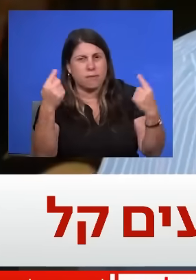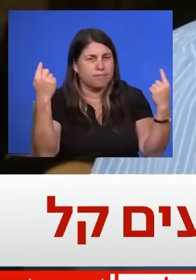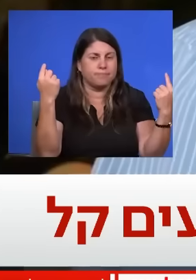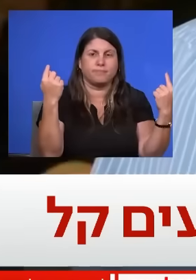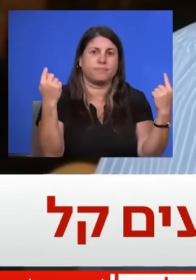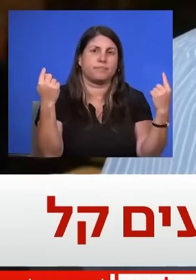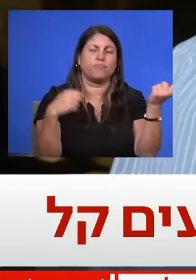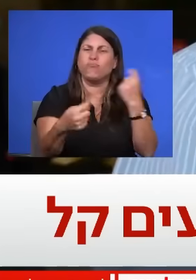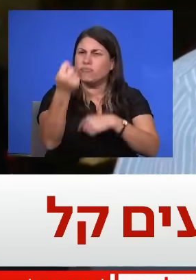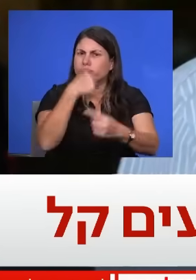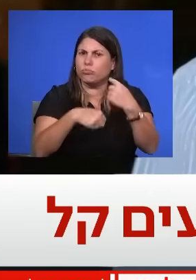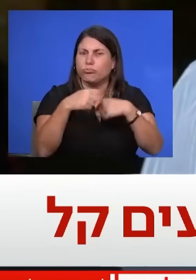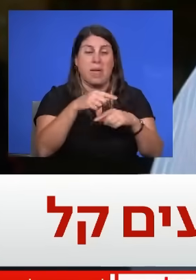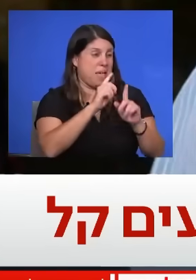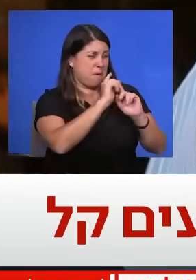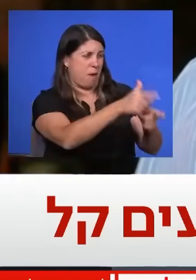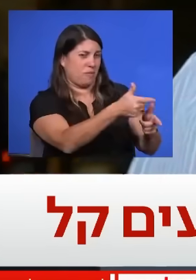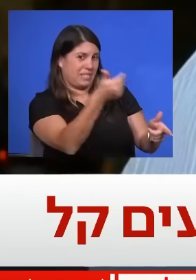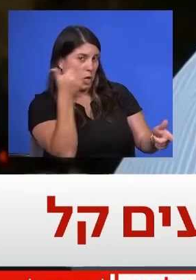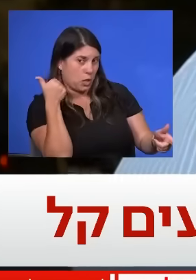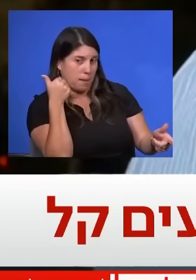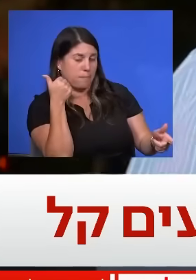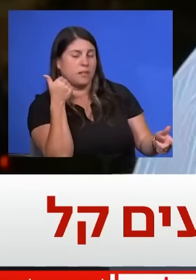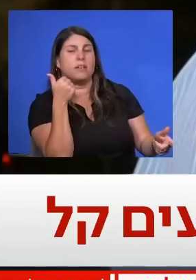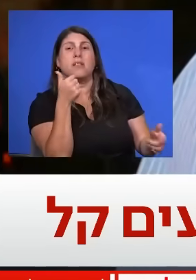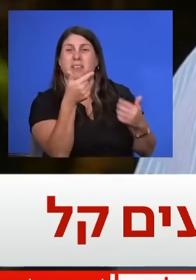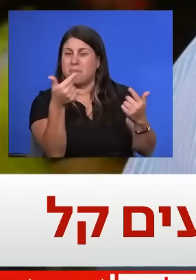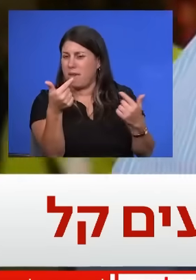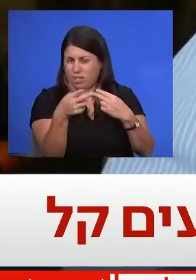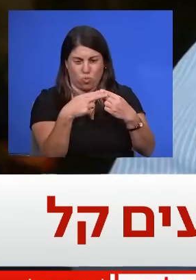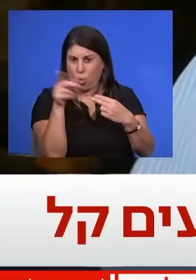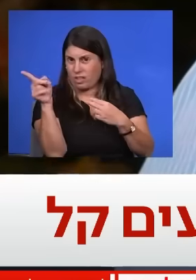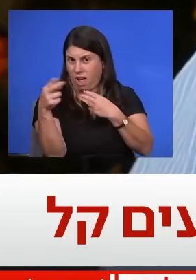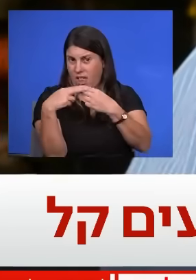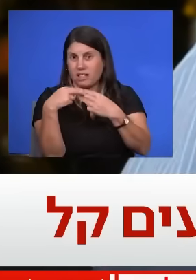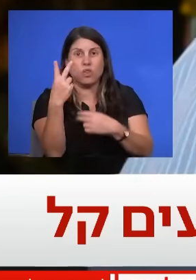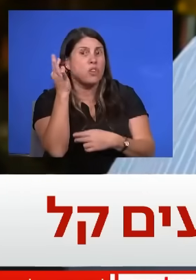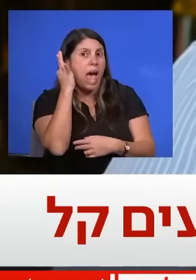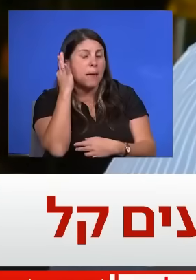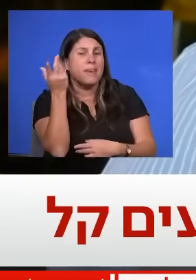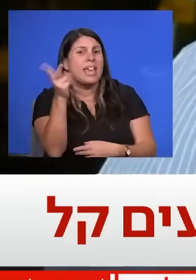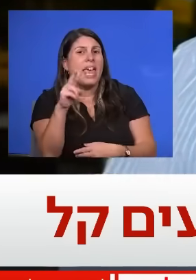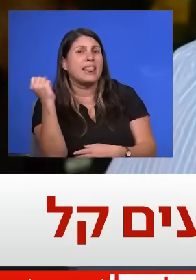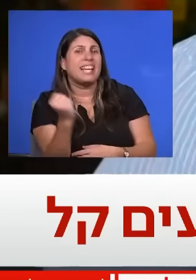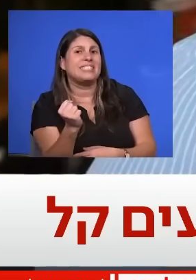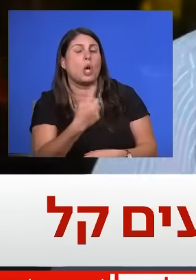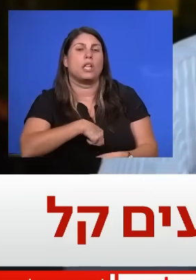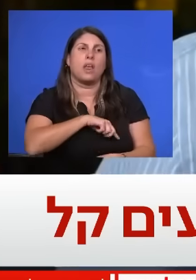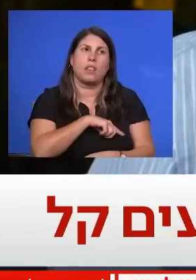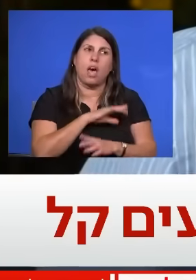במבצע הקודם, לא במלחמה, במבצע הקודם, ממש בשכונה פה ליד, היו לנו שתי נרצחות. אנחנו הולכים על